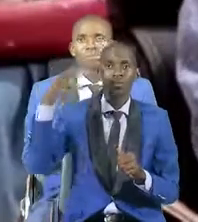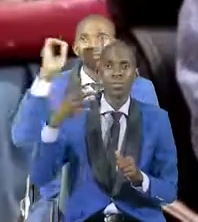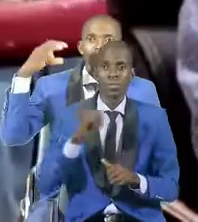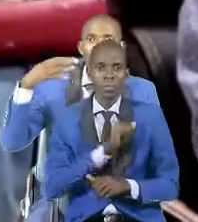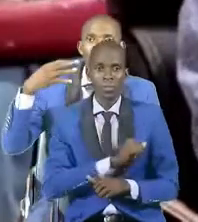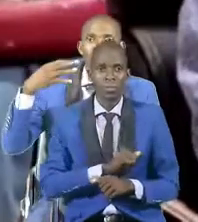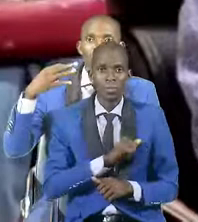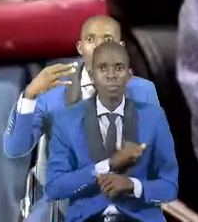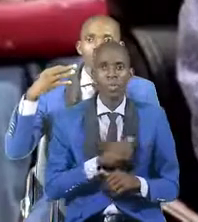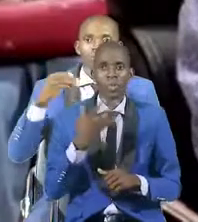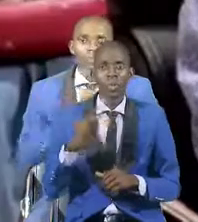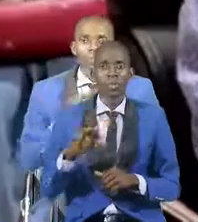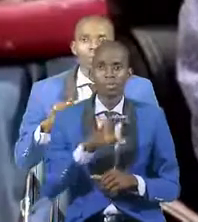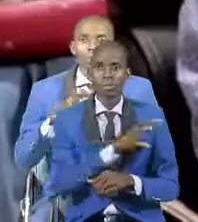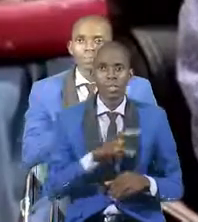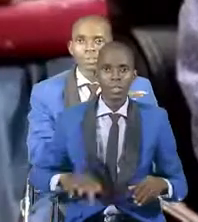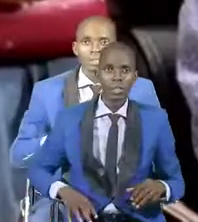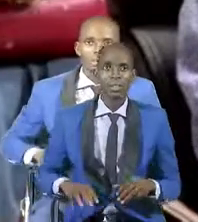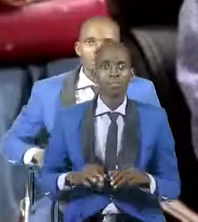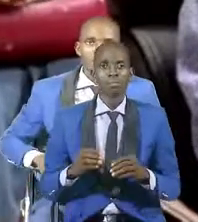toute l'attitude gracieuse,